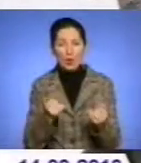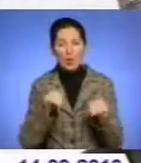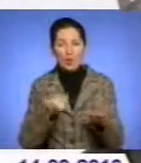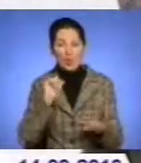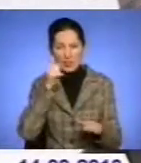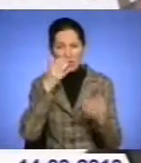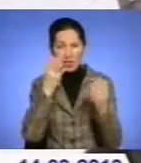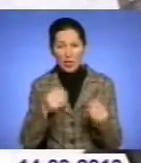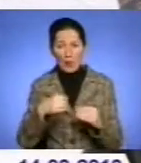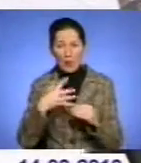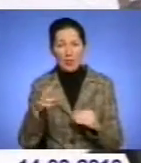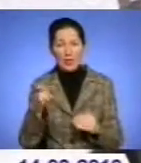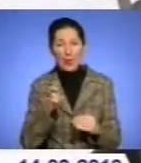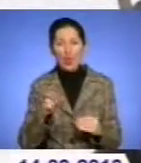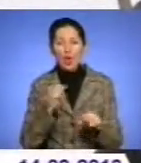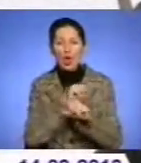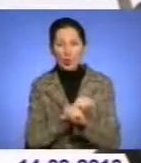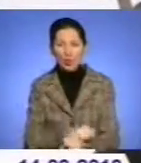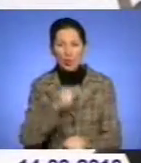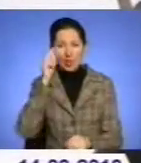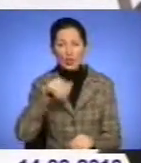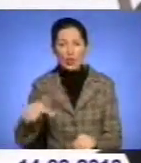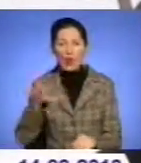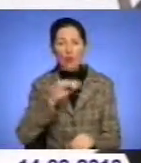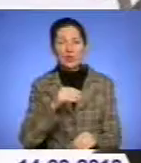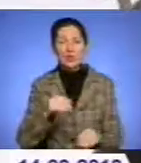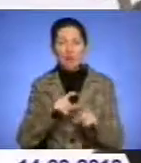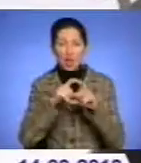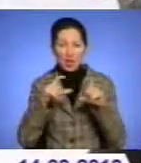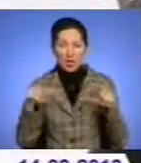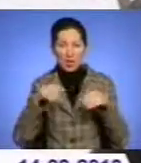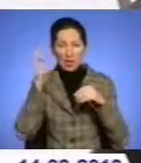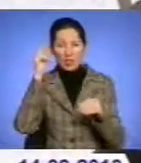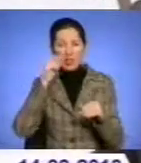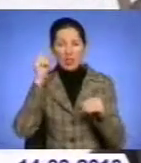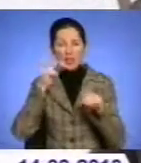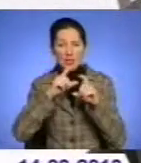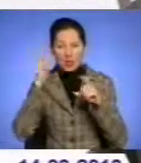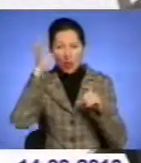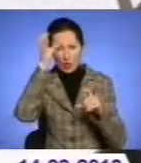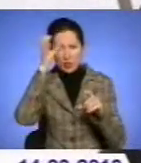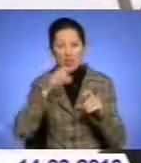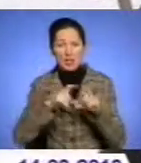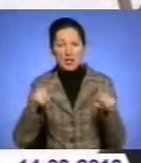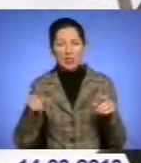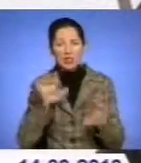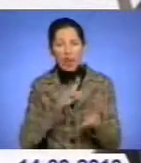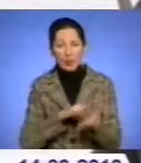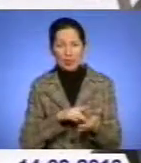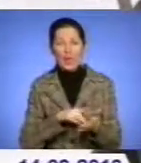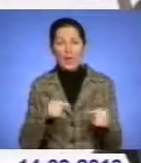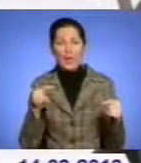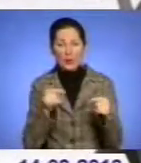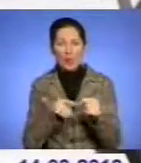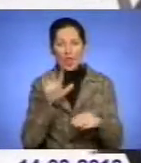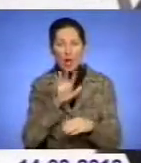15 березня, призупинити навчання у всіх загальноосвітніх закладах міста. Відповідний наказ управління освіти і науки